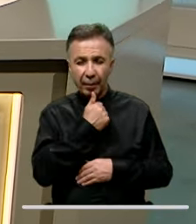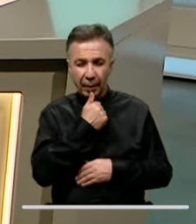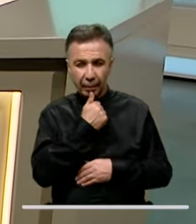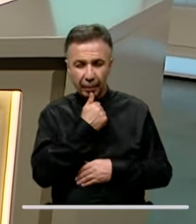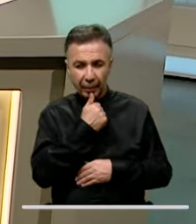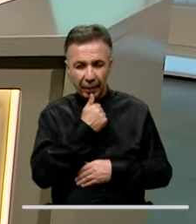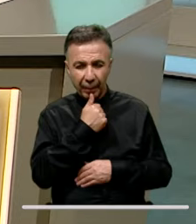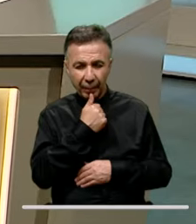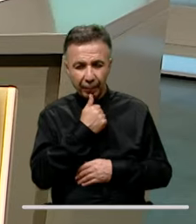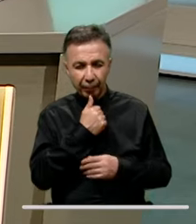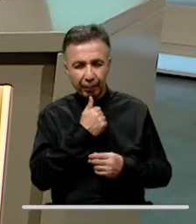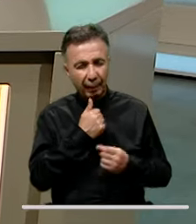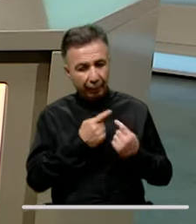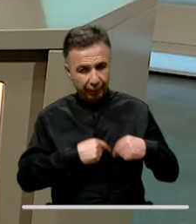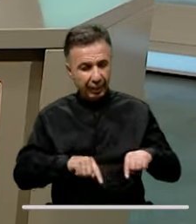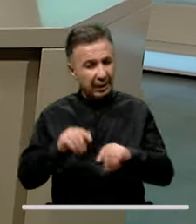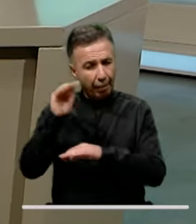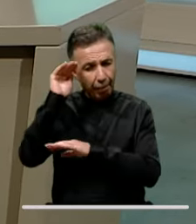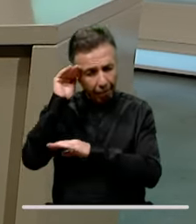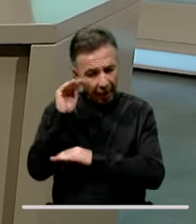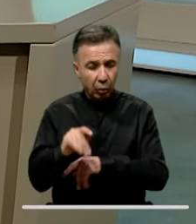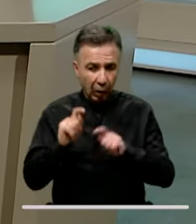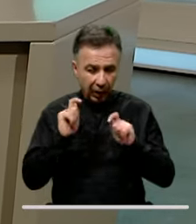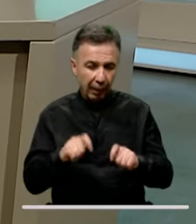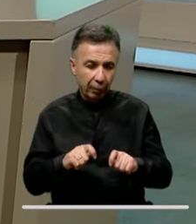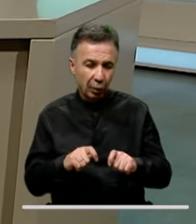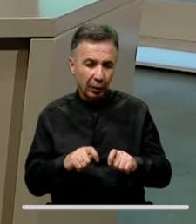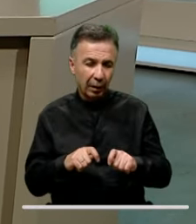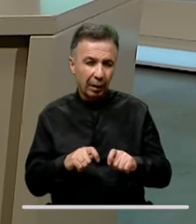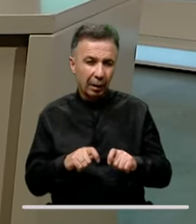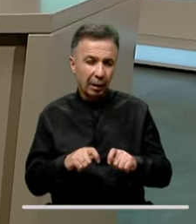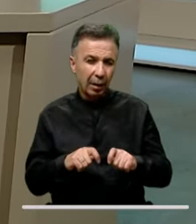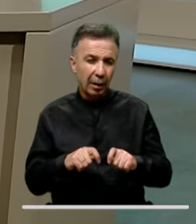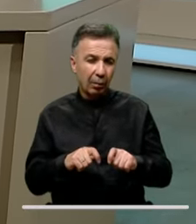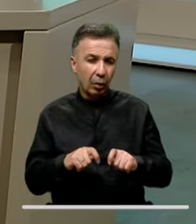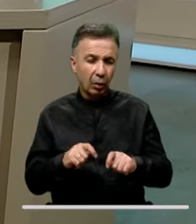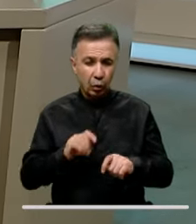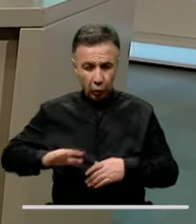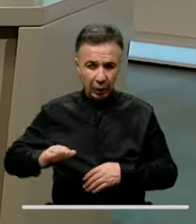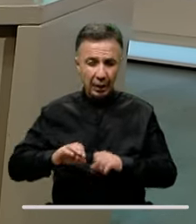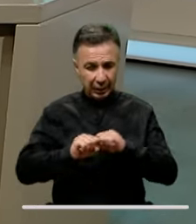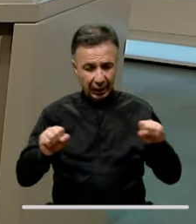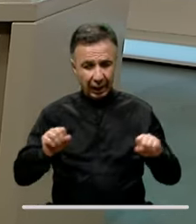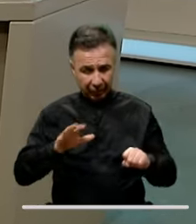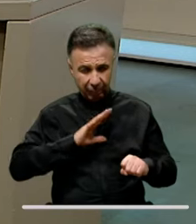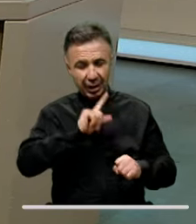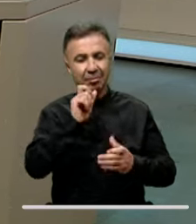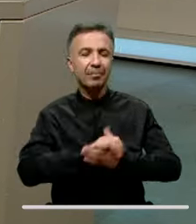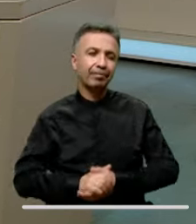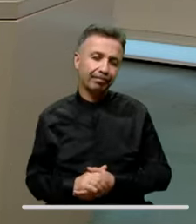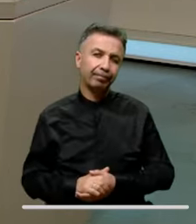etmediğimiz beddualar yapılıyorsa, baba yaptığı için tutma ihtimali var mı dedi. Cenab-ı